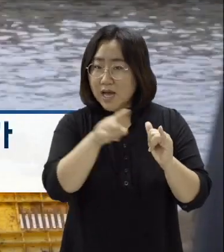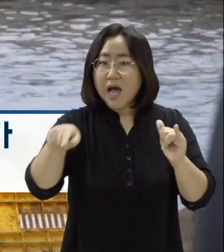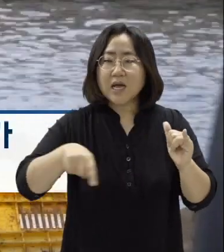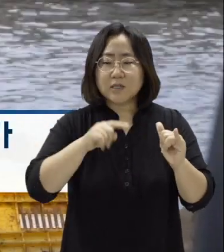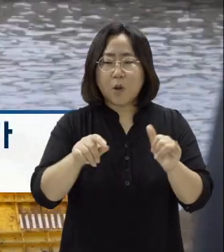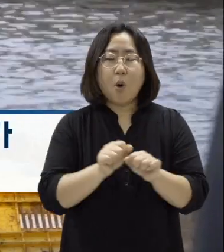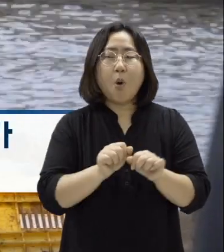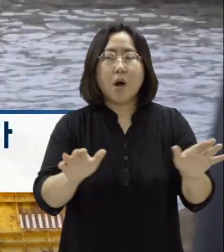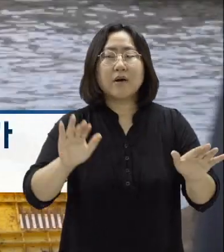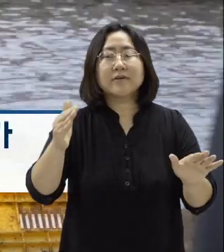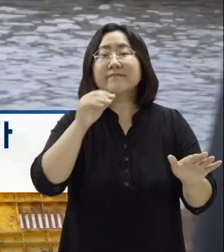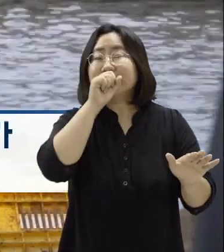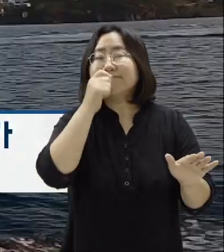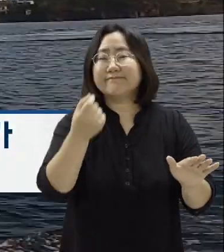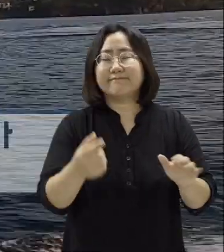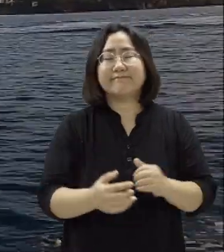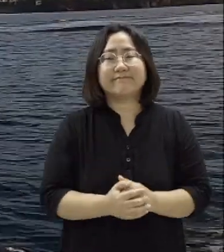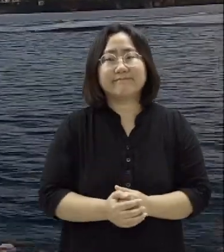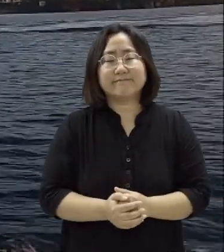확산이 되었으면 좋겠습니다.